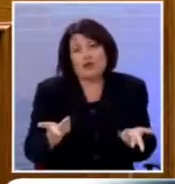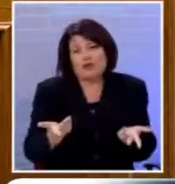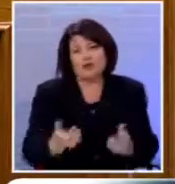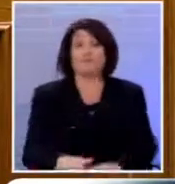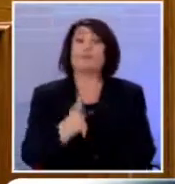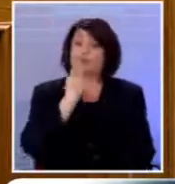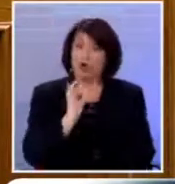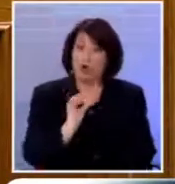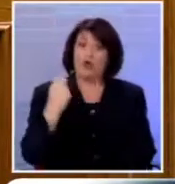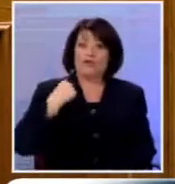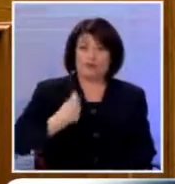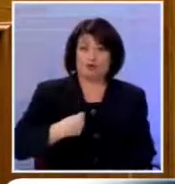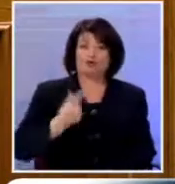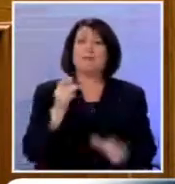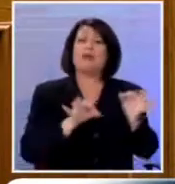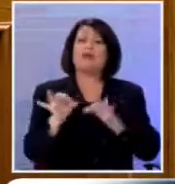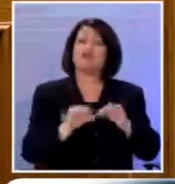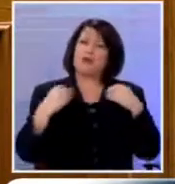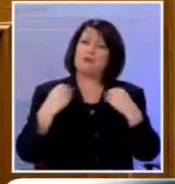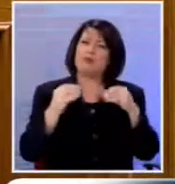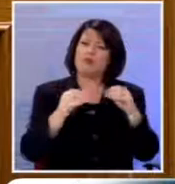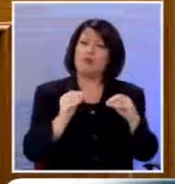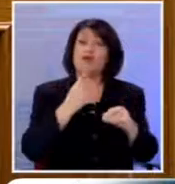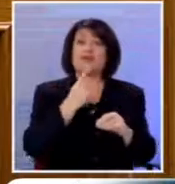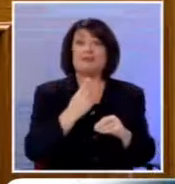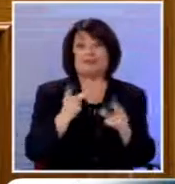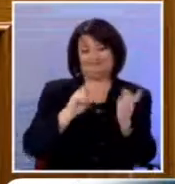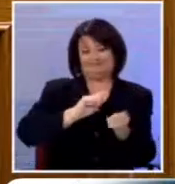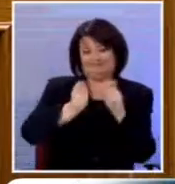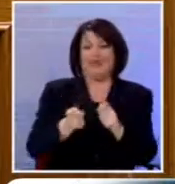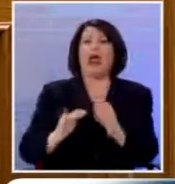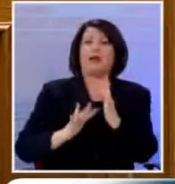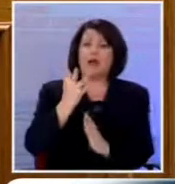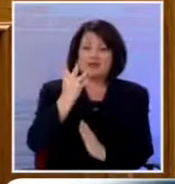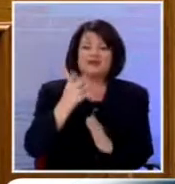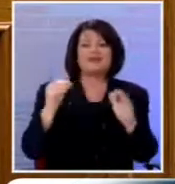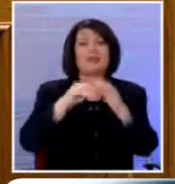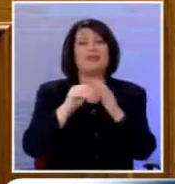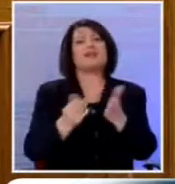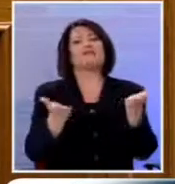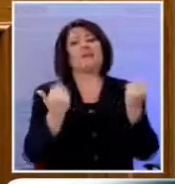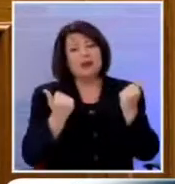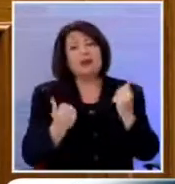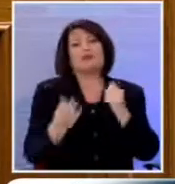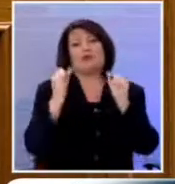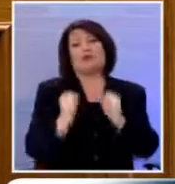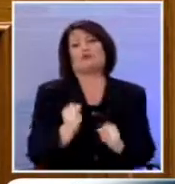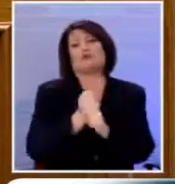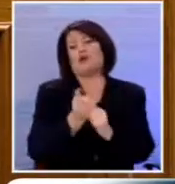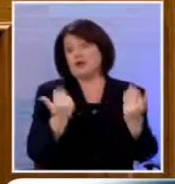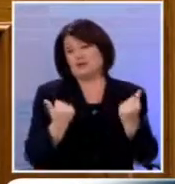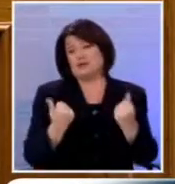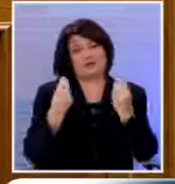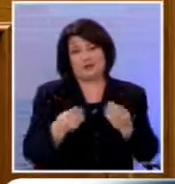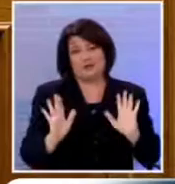το ξεπούλημα του δημοσίου πλούτου, που εσείς το ονομάσατε ανάπτυξη, δεν φέρνει ούτε επενδύσεις, ούτε νέες θέσεις εργασίας.